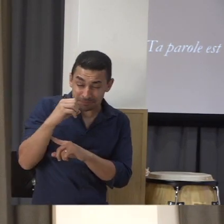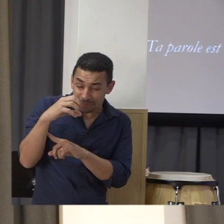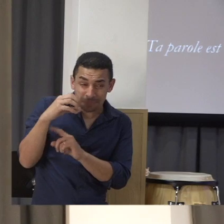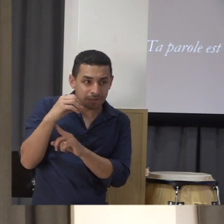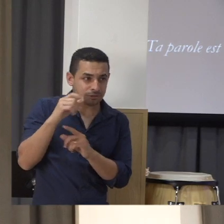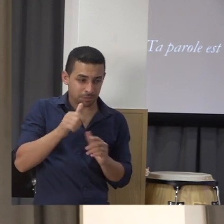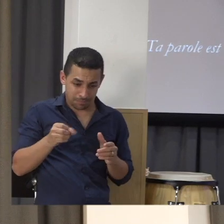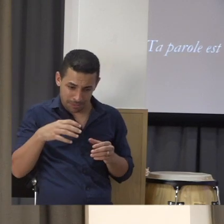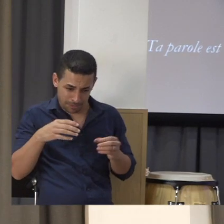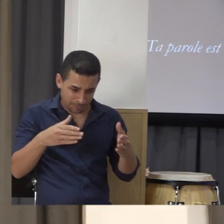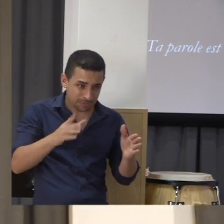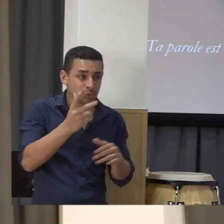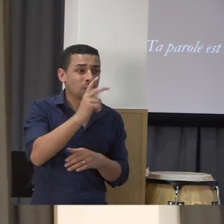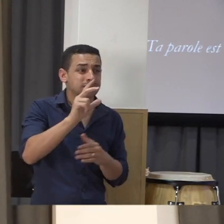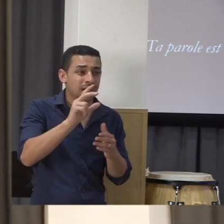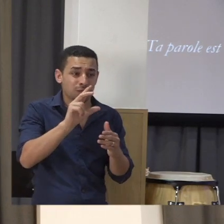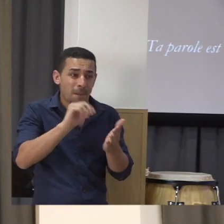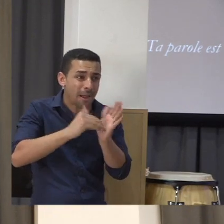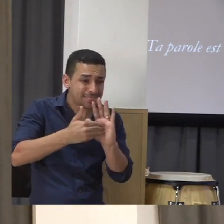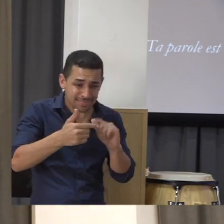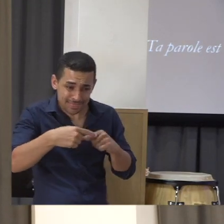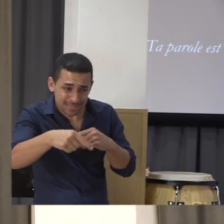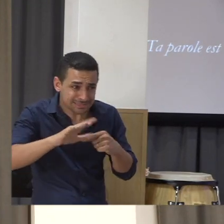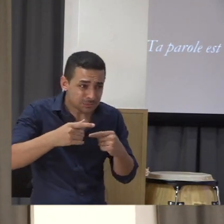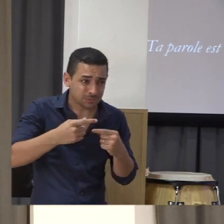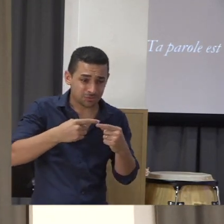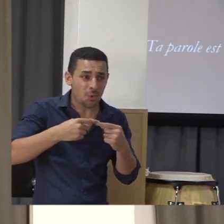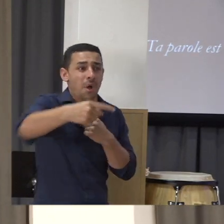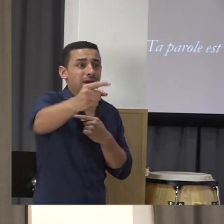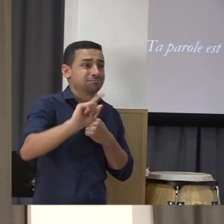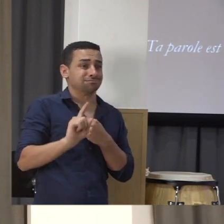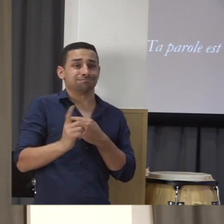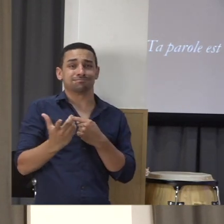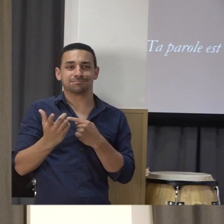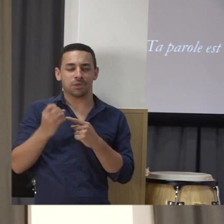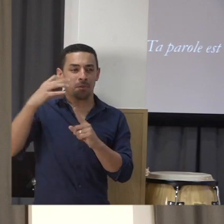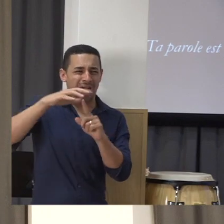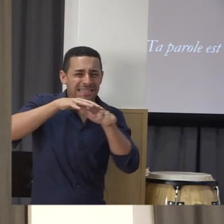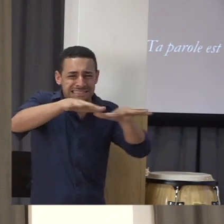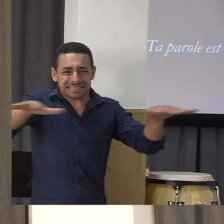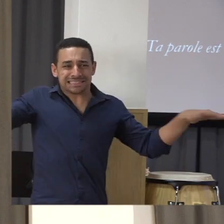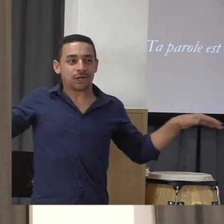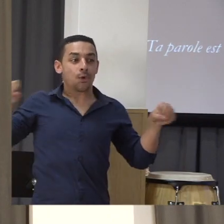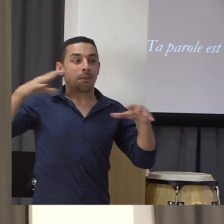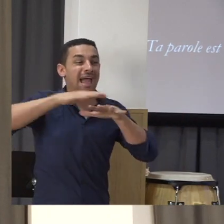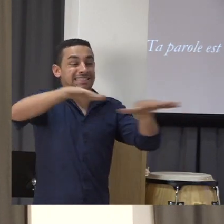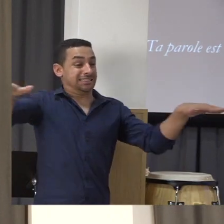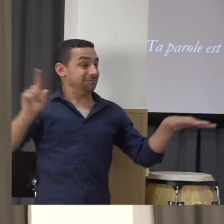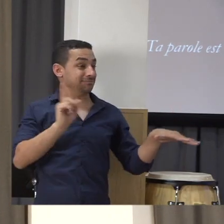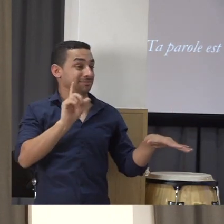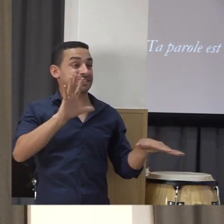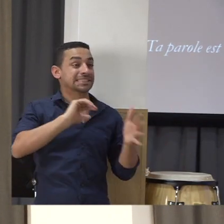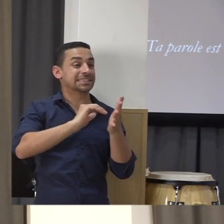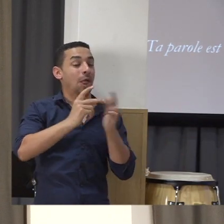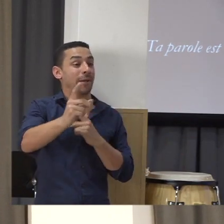le chemin à 3 mètres. On est dans l'obscurité. Son rayonnement n'est pas un rayonnement de 10 km. Pas du